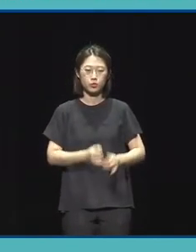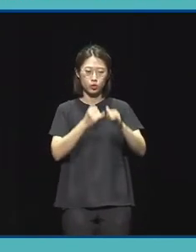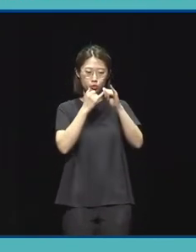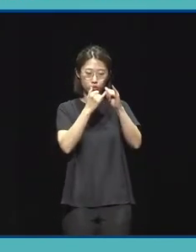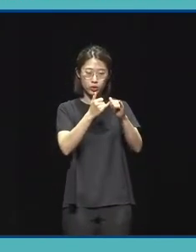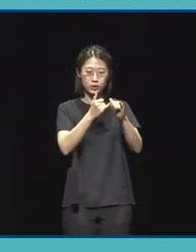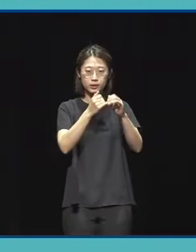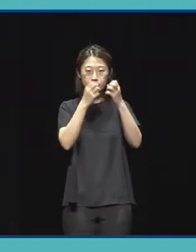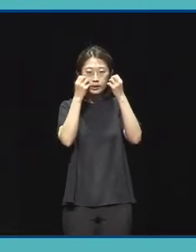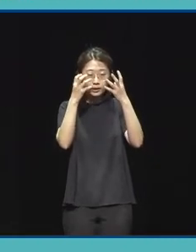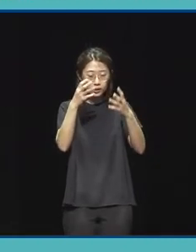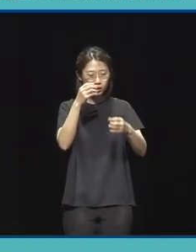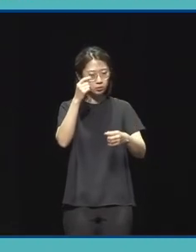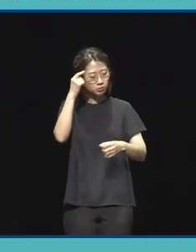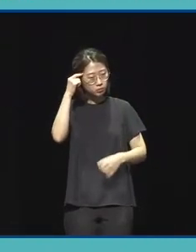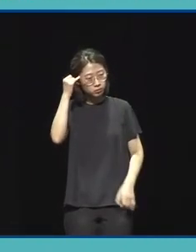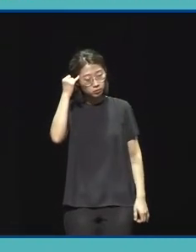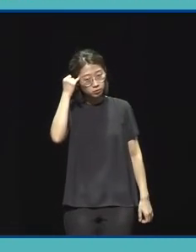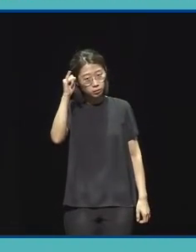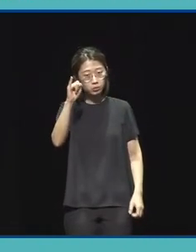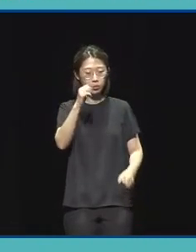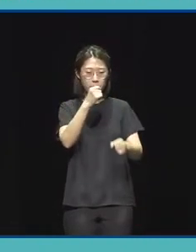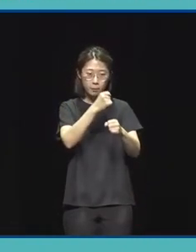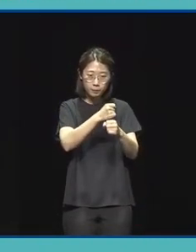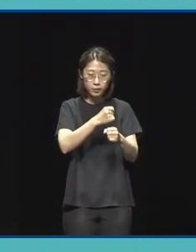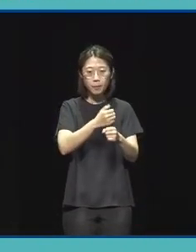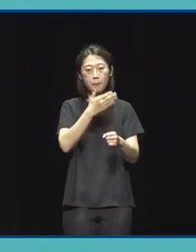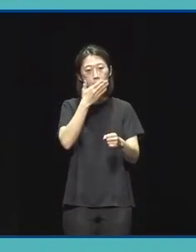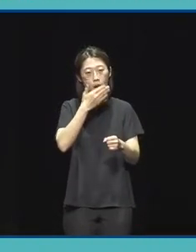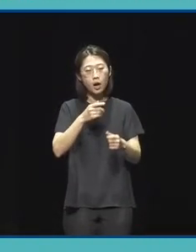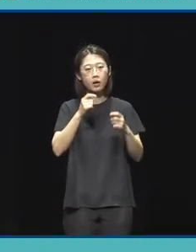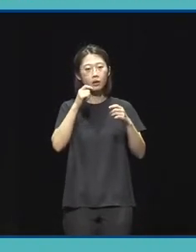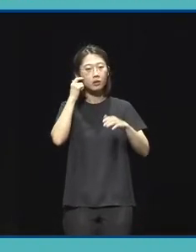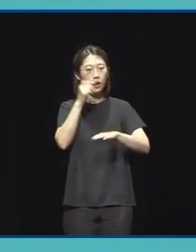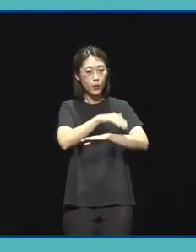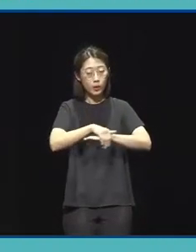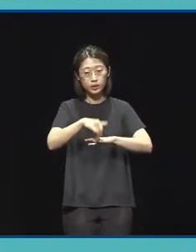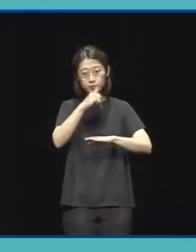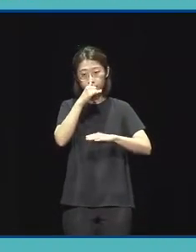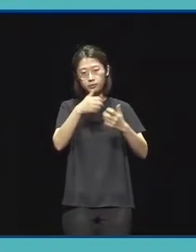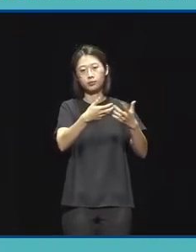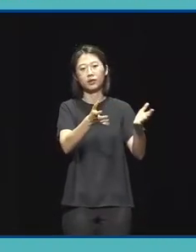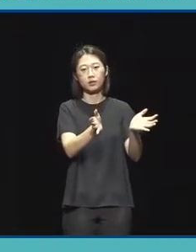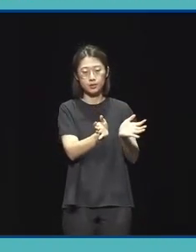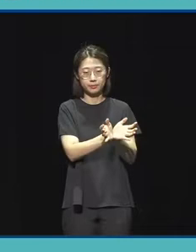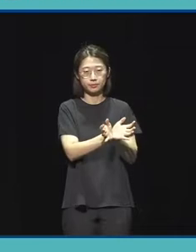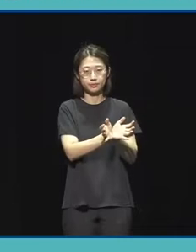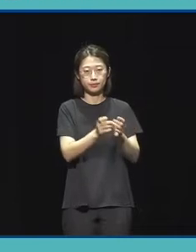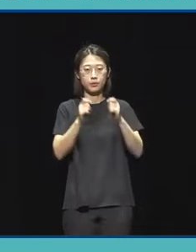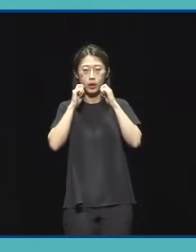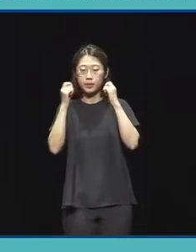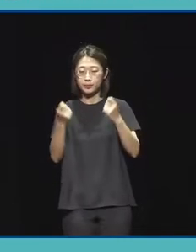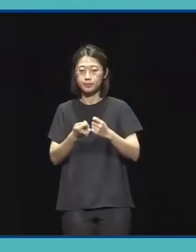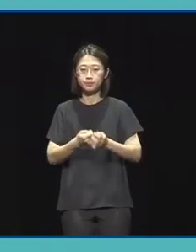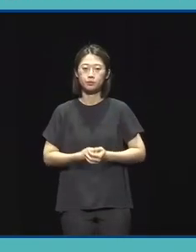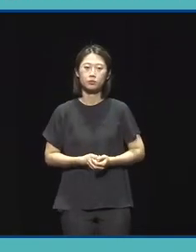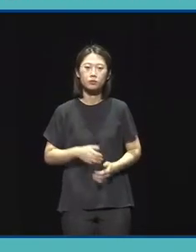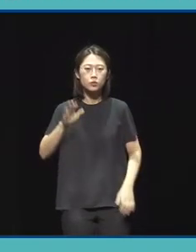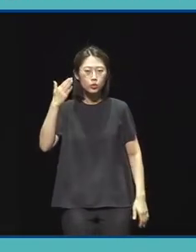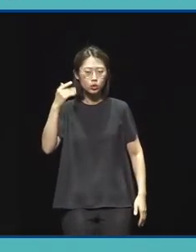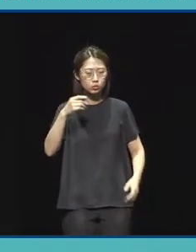우수한 신작들을 창 제작할 수 있는 그런 계획이 있는 예술 단체가 되겠구요 단 최근에